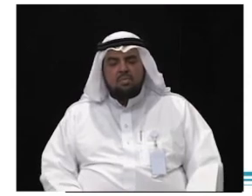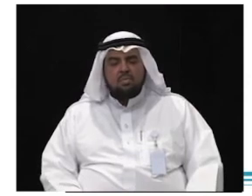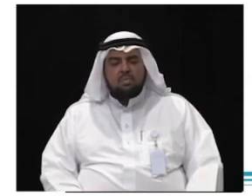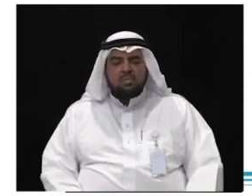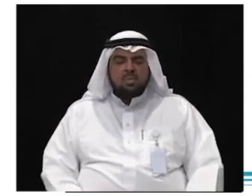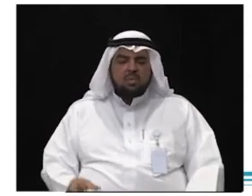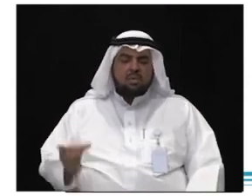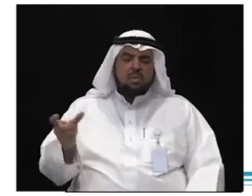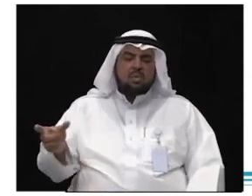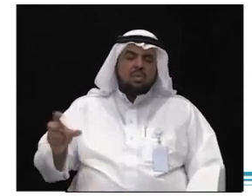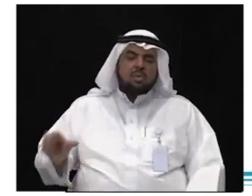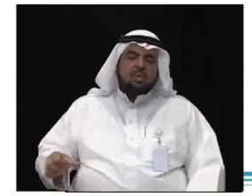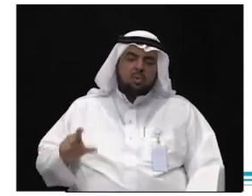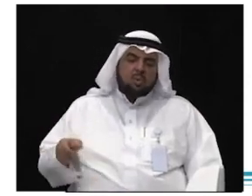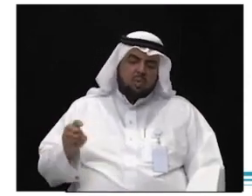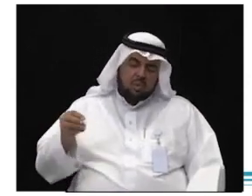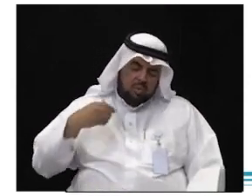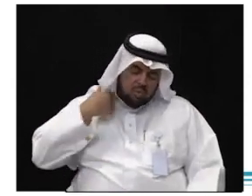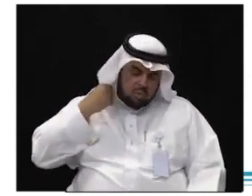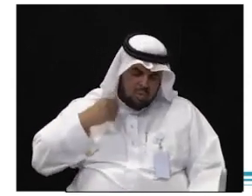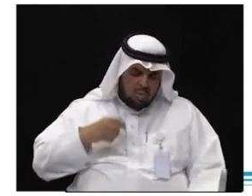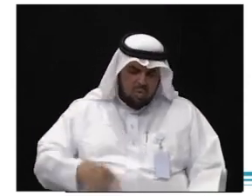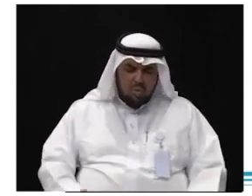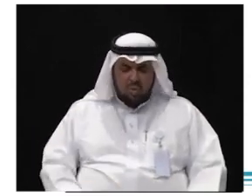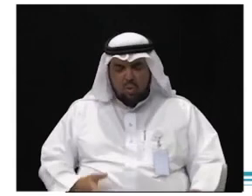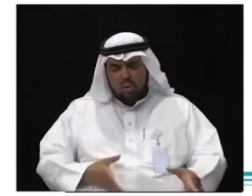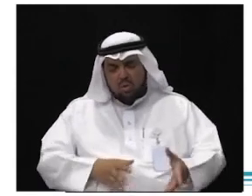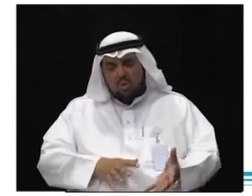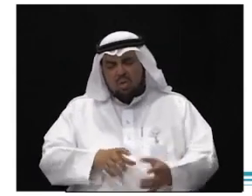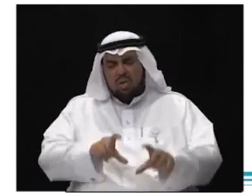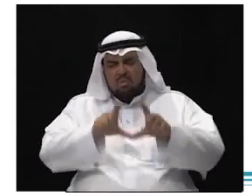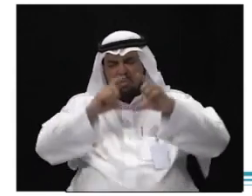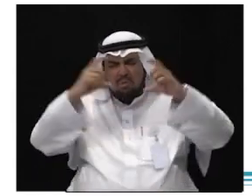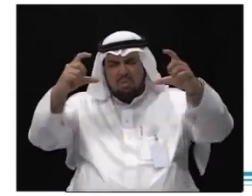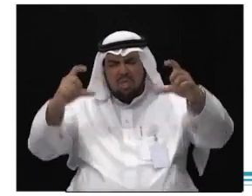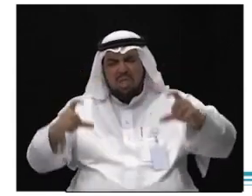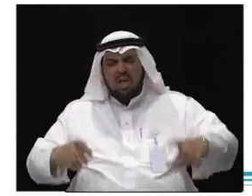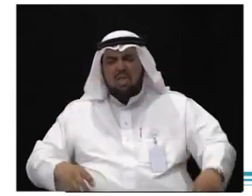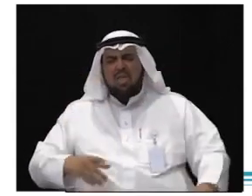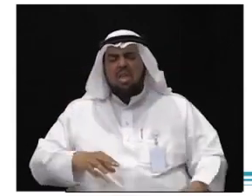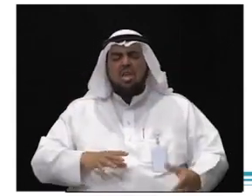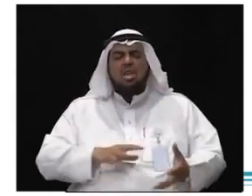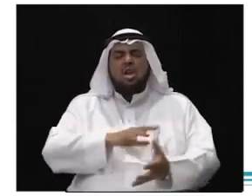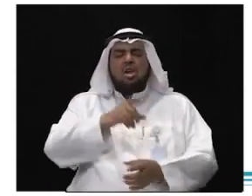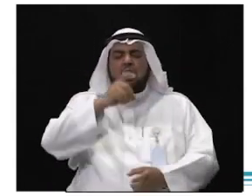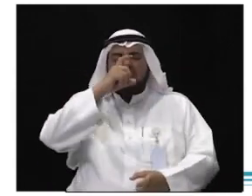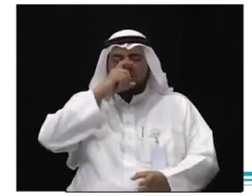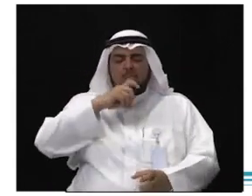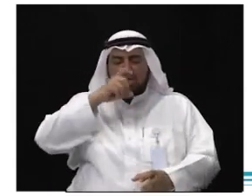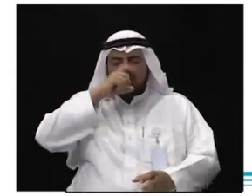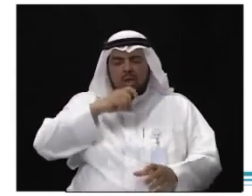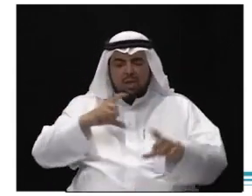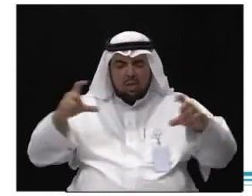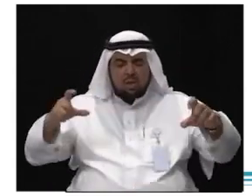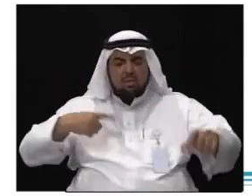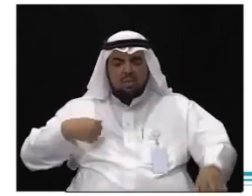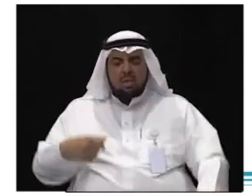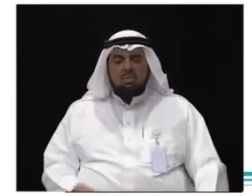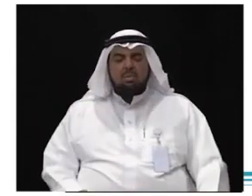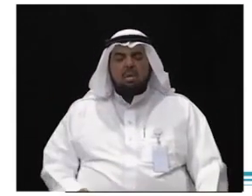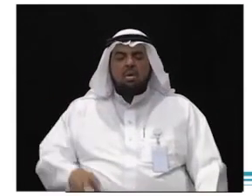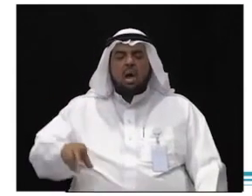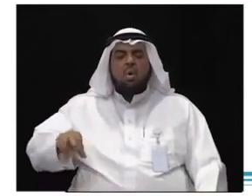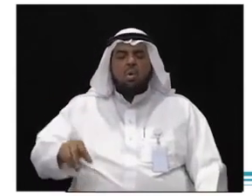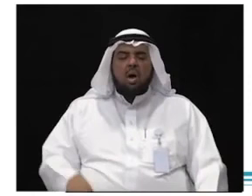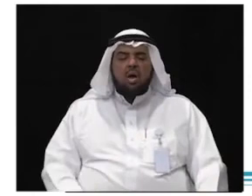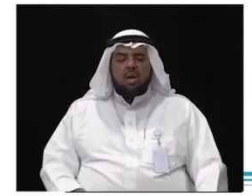قالت نورة إن هناك أكثر من صيغة للجملة الشرطية إف درسناها سابقا، وتريد الآن من عبد العزيز أن